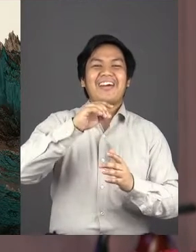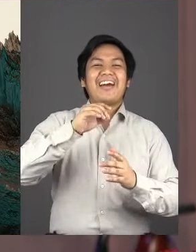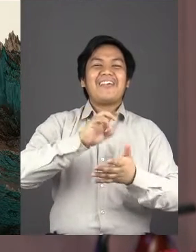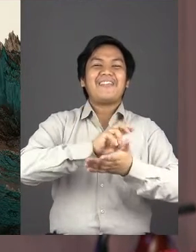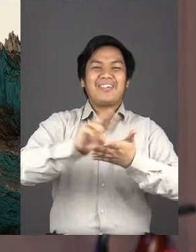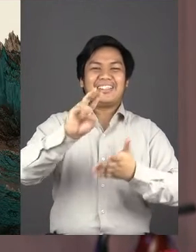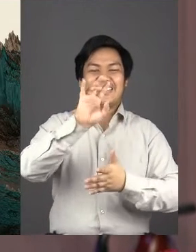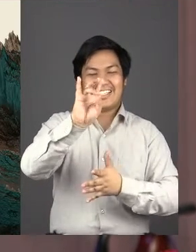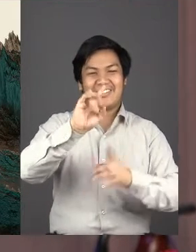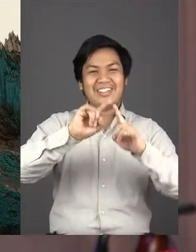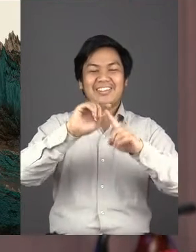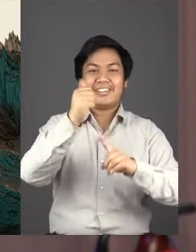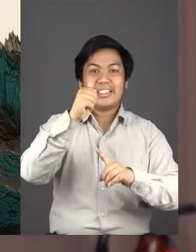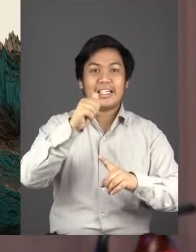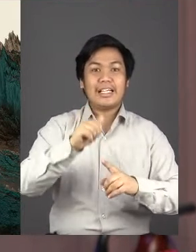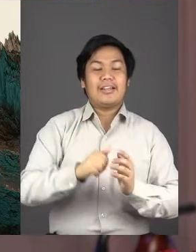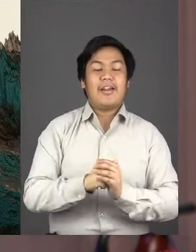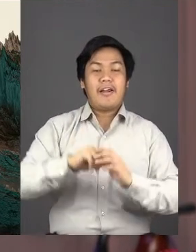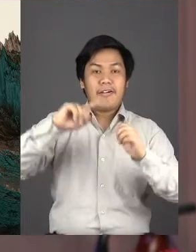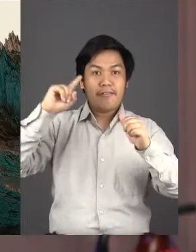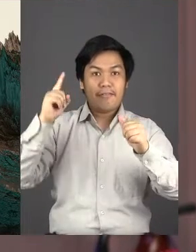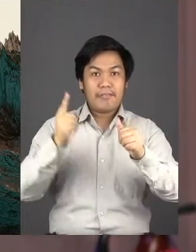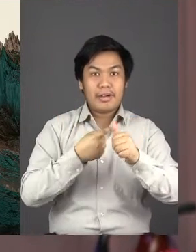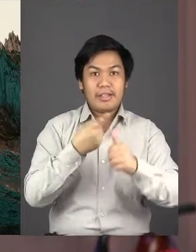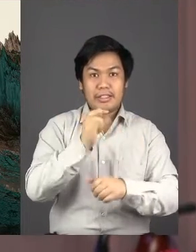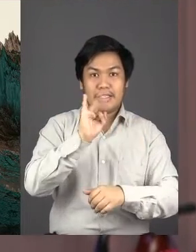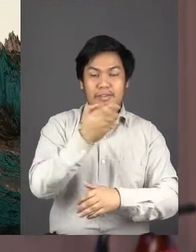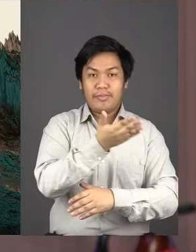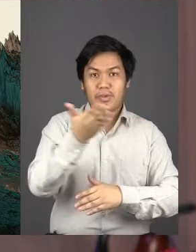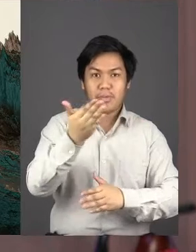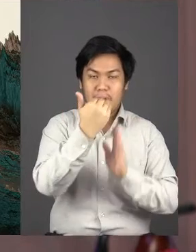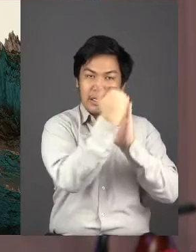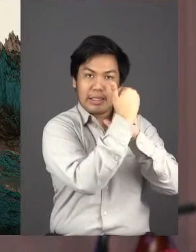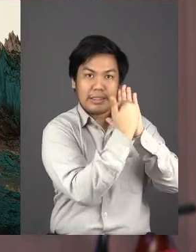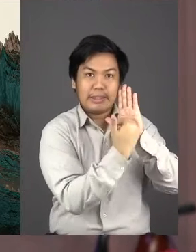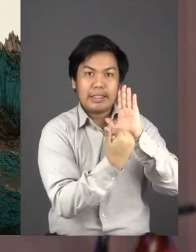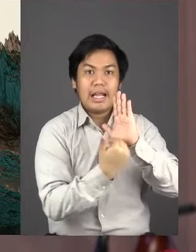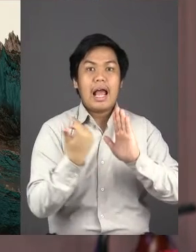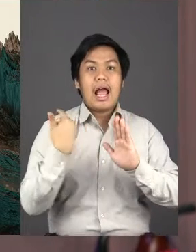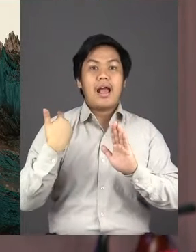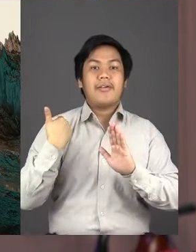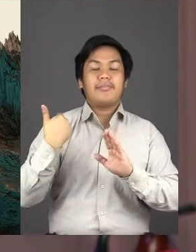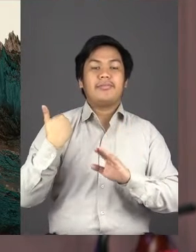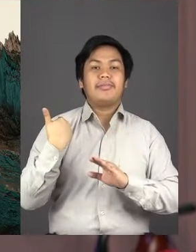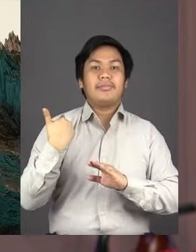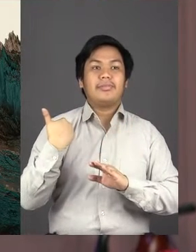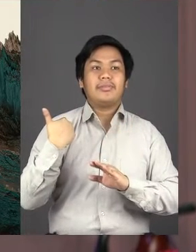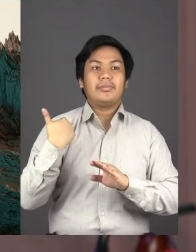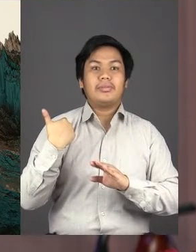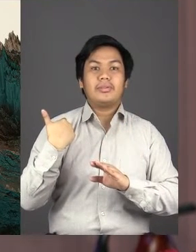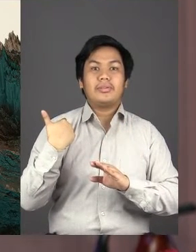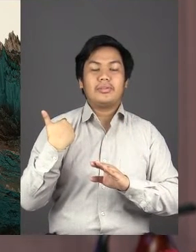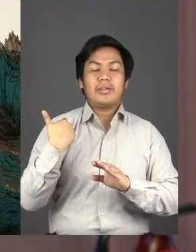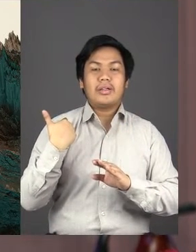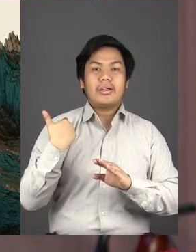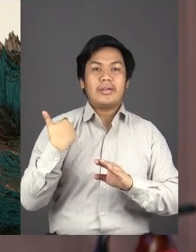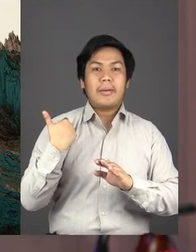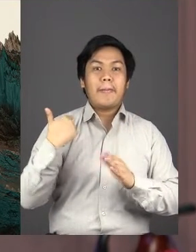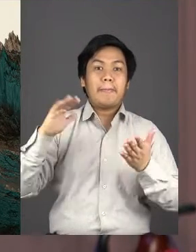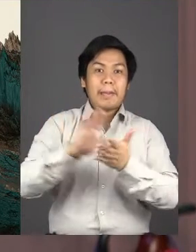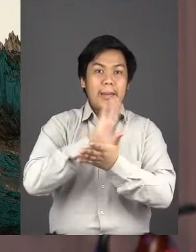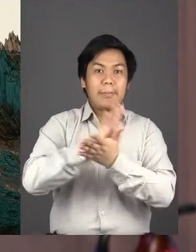unang punto sa ating outline ngayong hapong ito, kung gusto nyo makita yung outline, meron po tayong bulletin